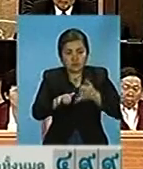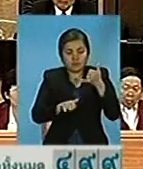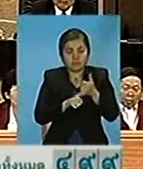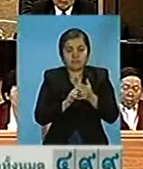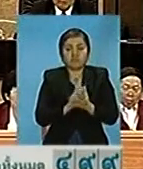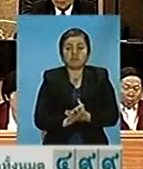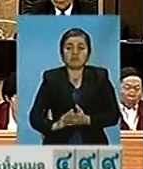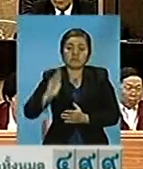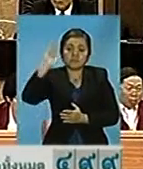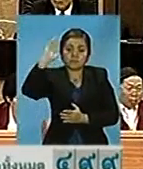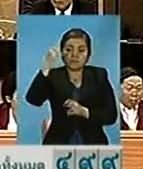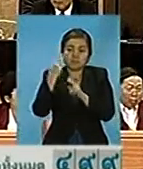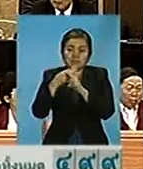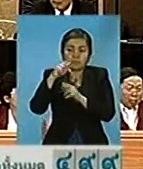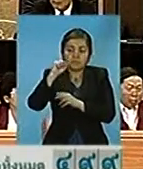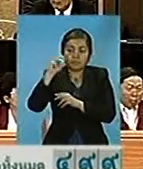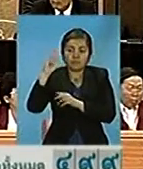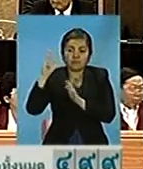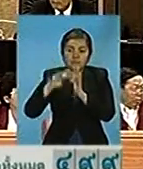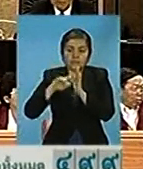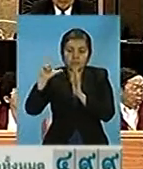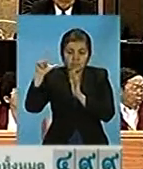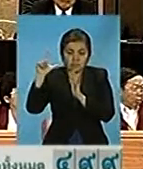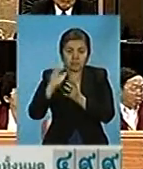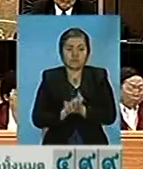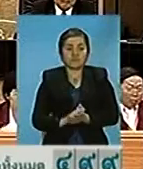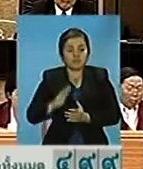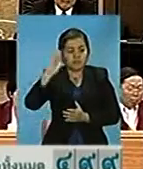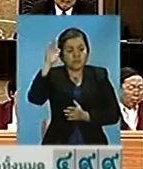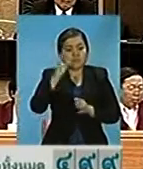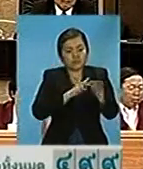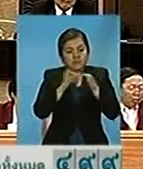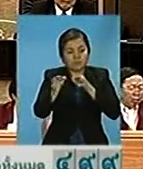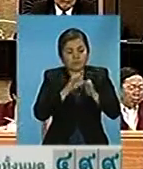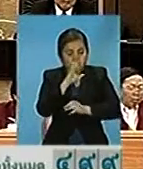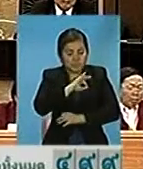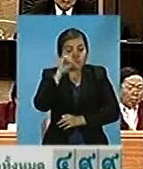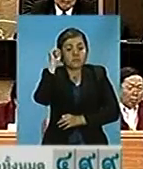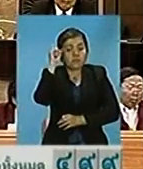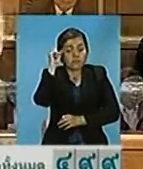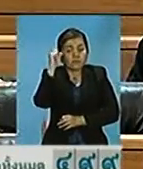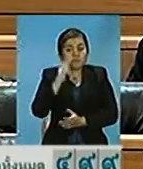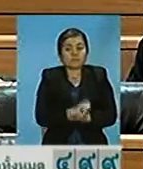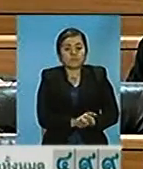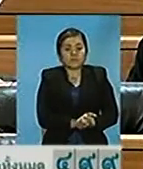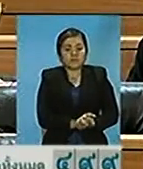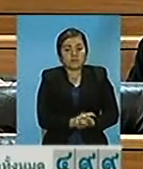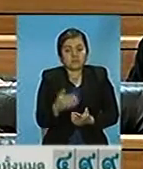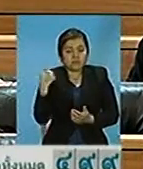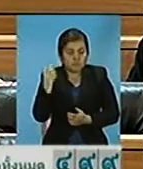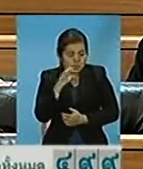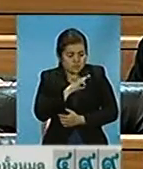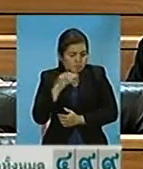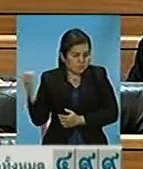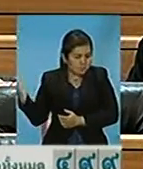ท่านสมบูรณ์มีอะไรเพิ่มเติมไหม สมาชิกจะได้เข้าใจข้อมูลด้วยครับว่าทำไมเมื่อสักครู่มีสมาชิกมาบ